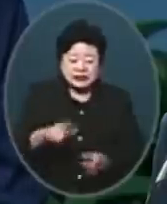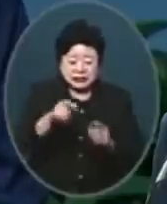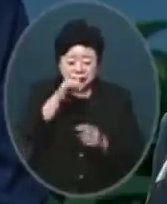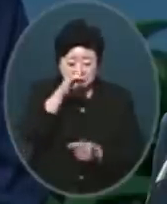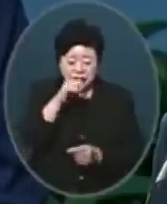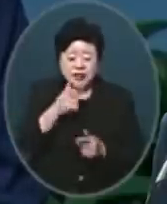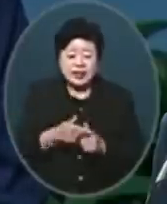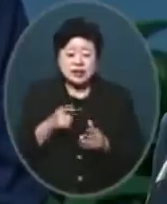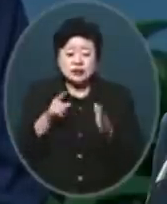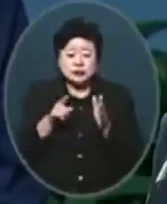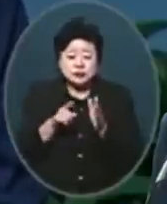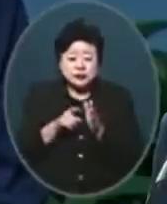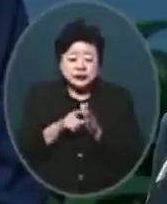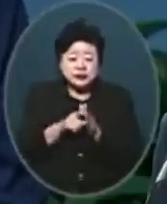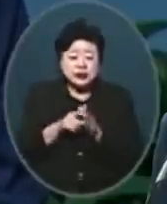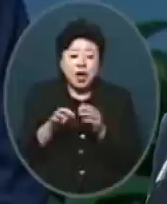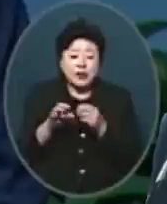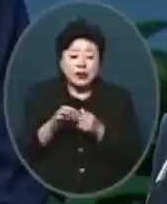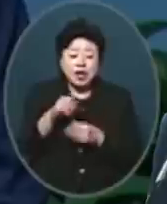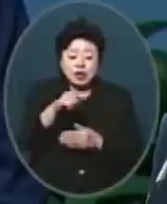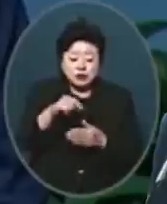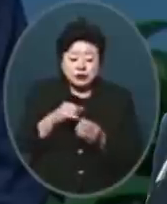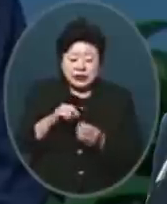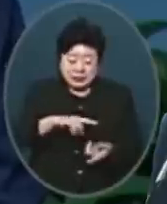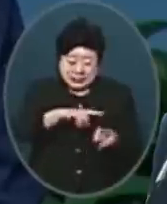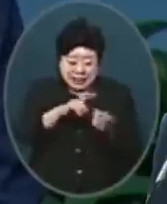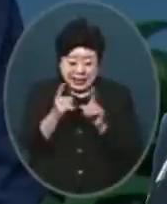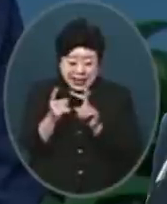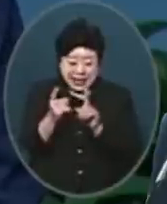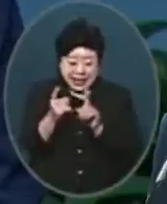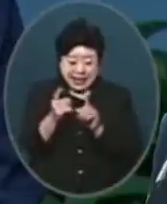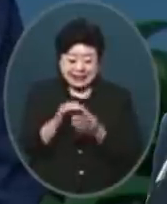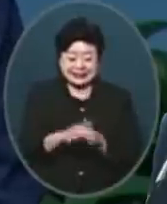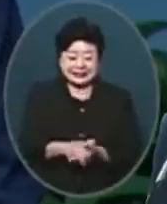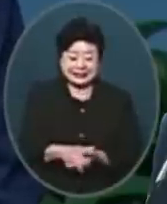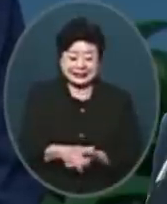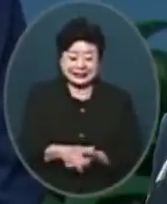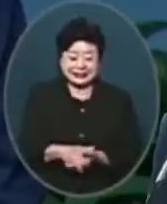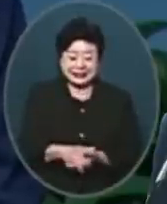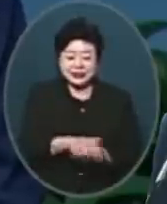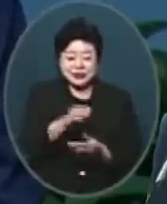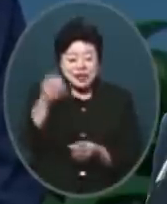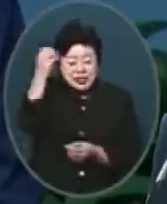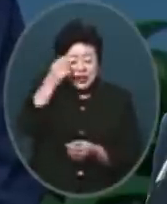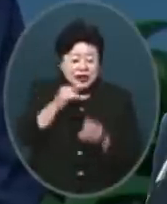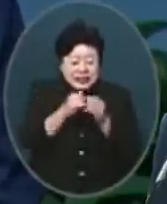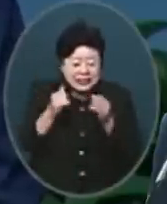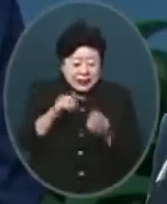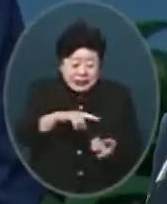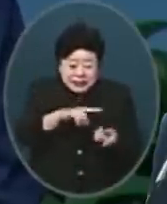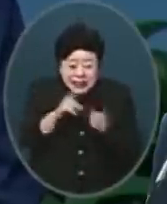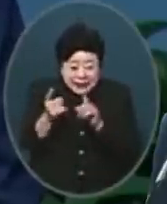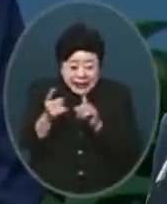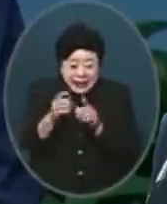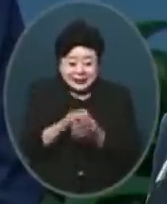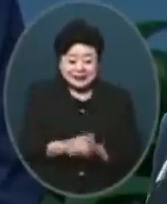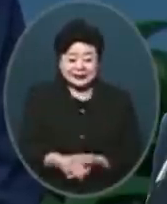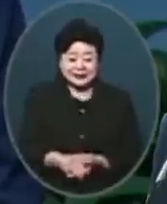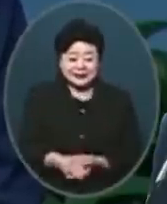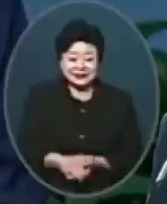회개하고 예수를 믿으면 속사람이 살아납니다. 우리 영의 사람이 살아나서